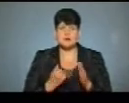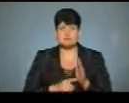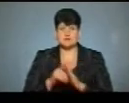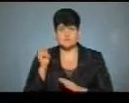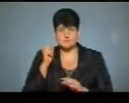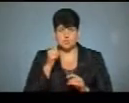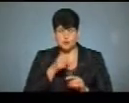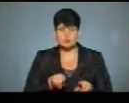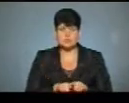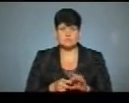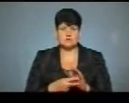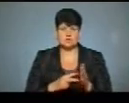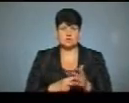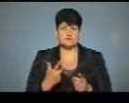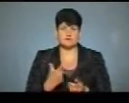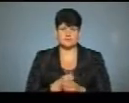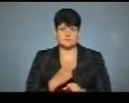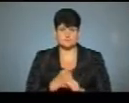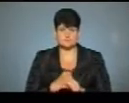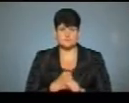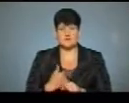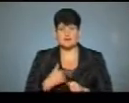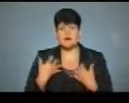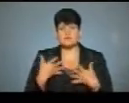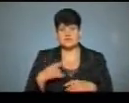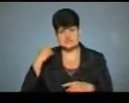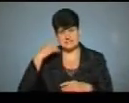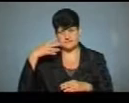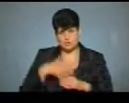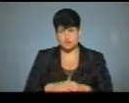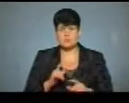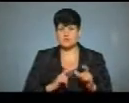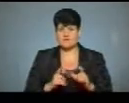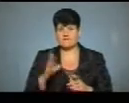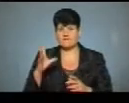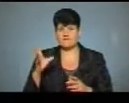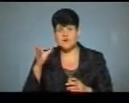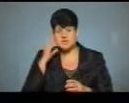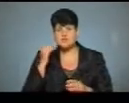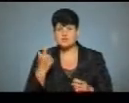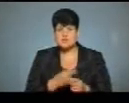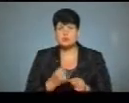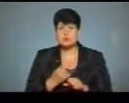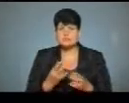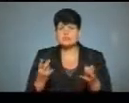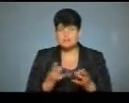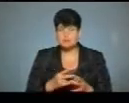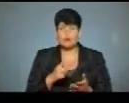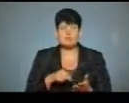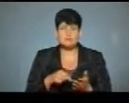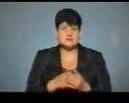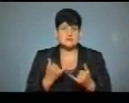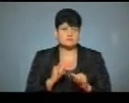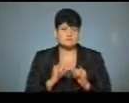року також планує вакцинуватися. Я вже як свідома студентка вважаю, що щеплення робити треба, тому що у місті зараз